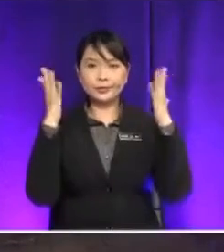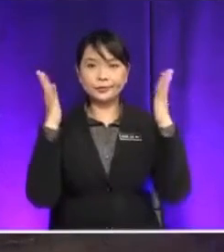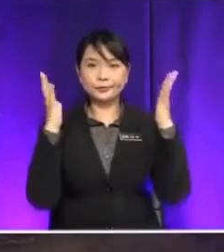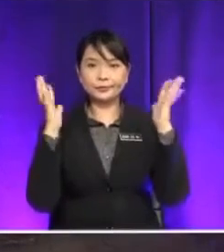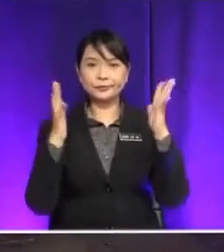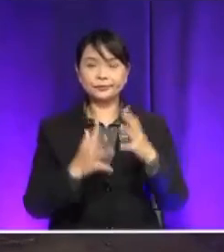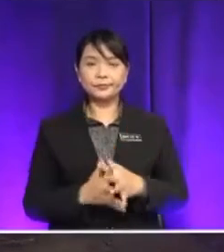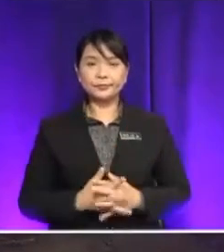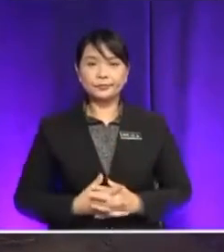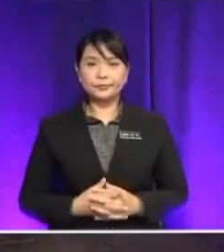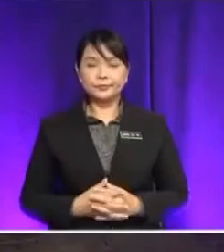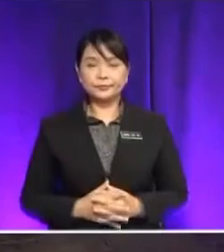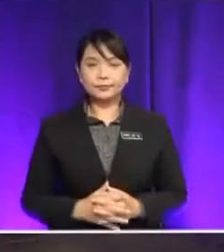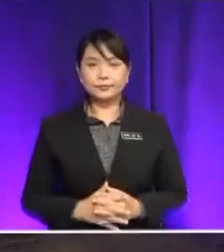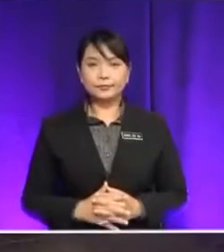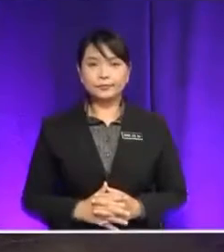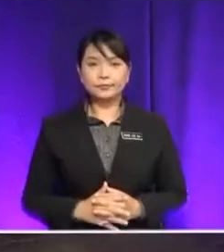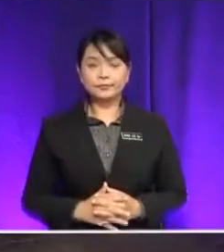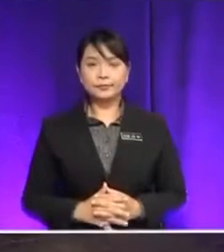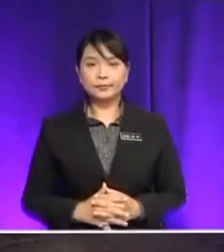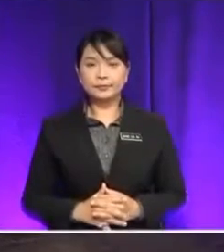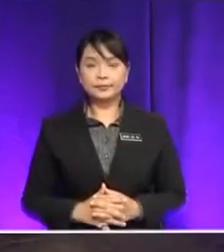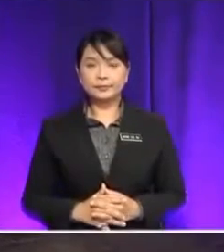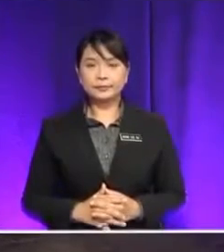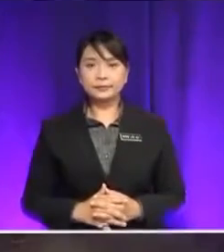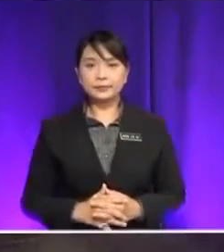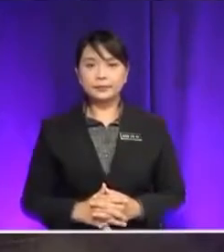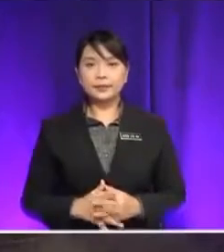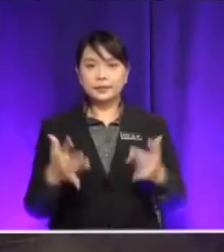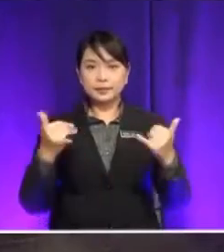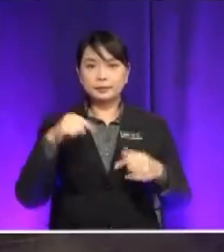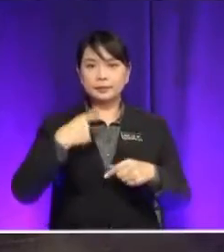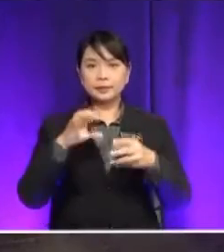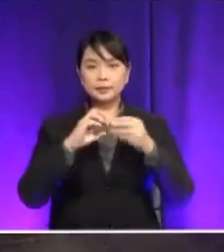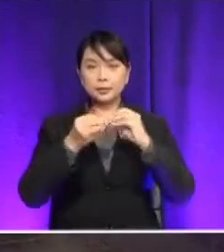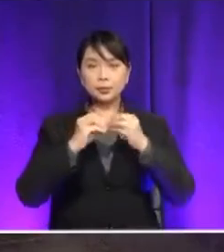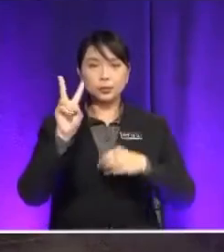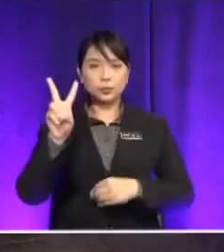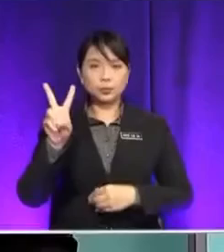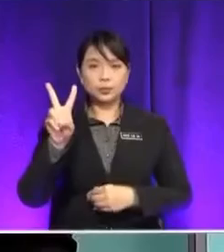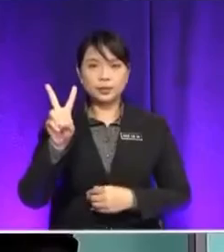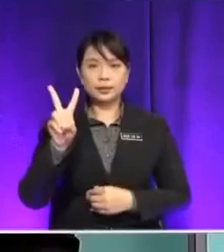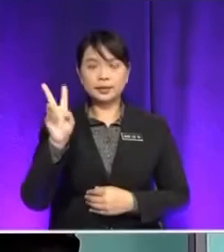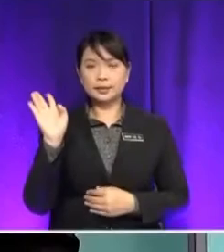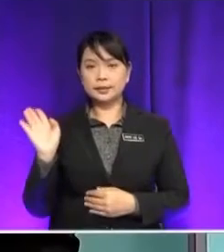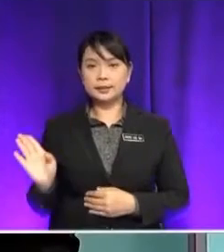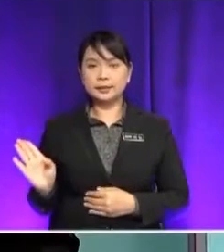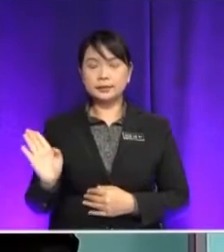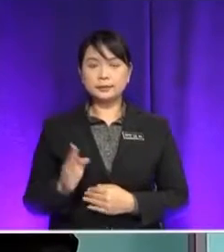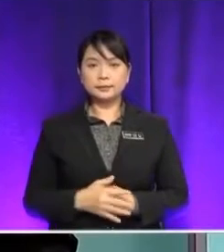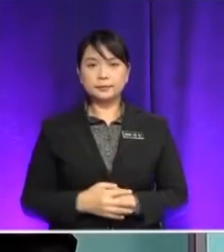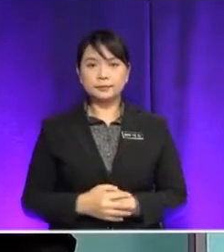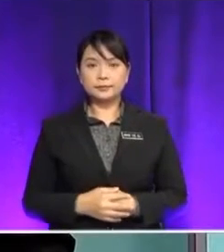anak didik saya nih sambil CO2 oke oke Ayani tinggi Ski di punya